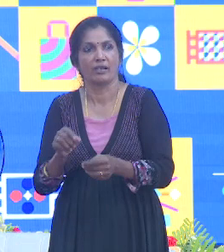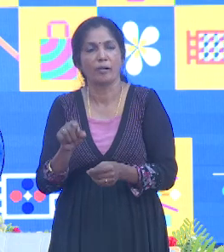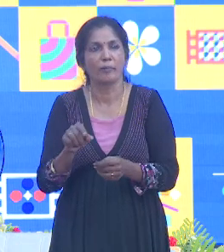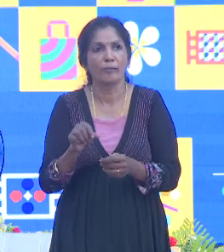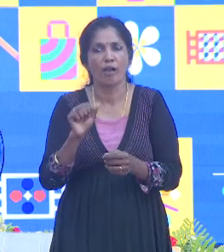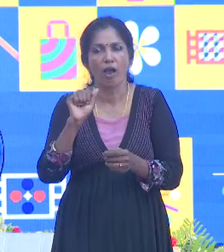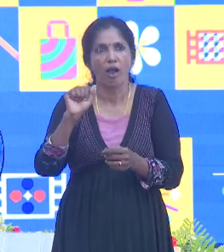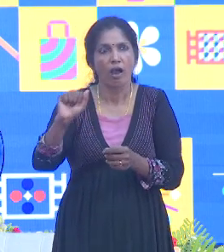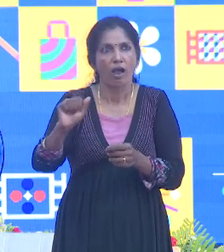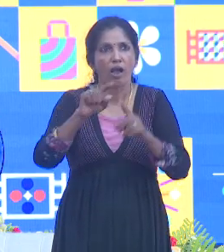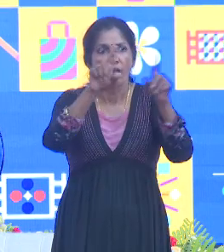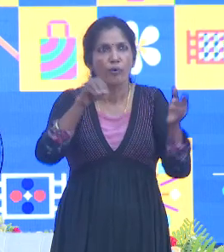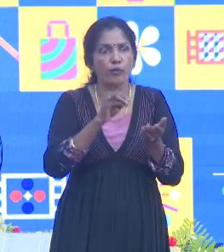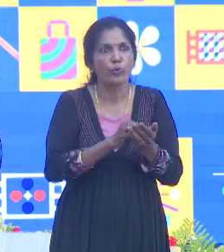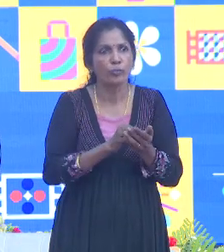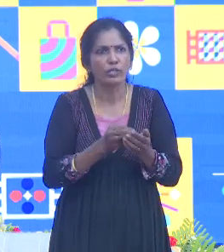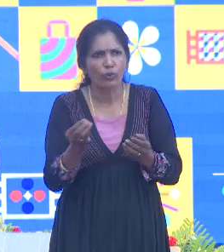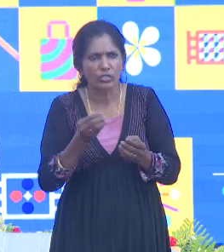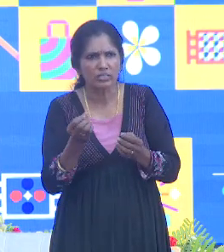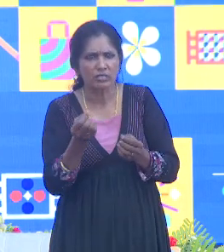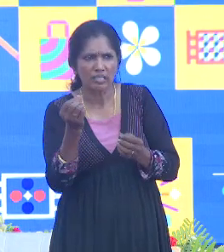അതിനുവേണ്ടി അവൻ ആ ഭൂമി കുറച്ച് പണയപ്പെടുത്തി കാണും,